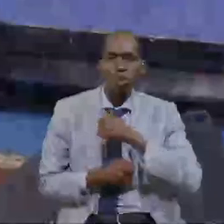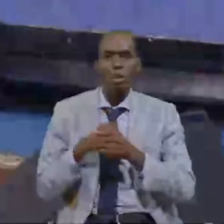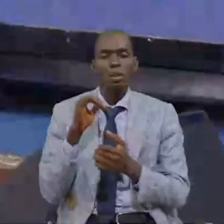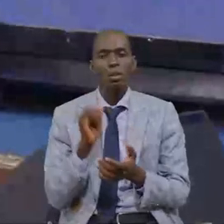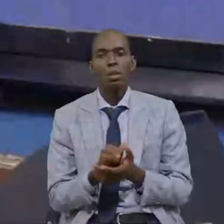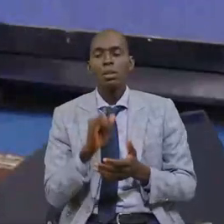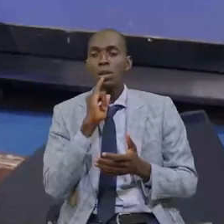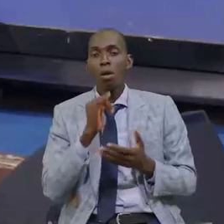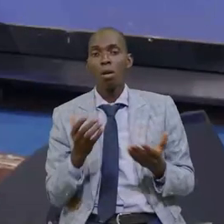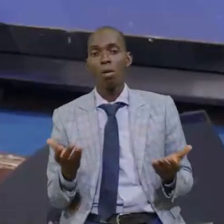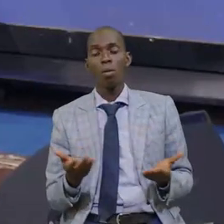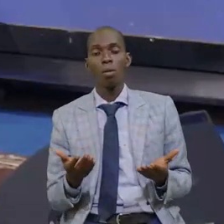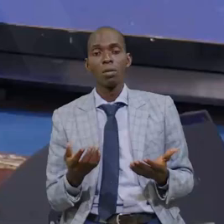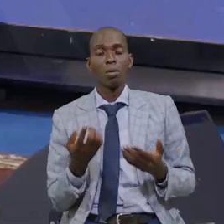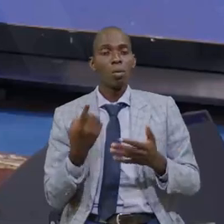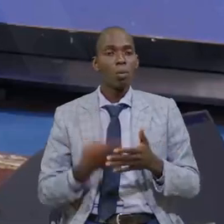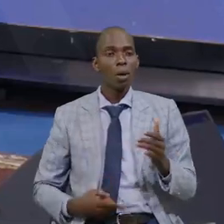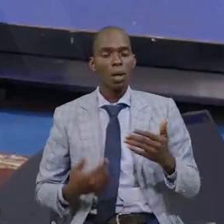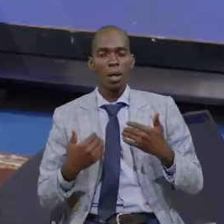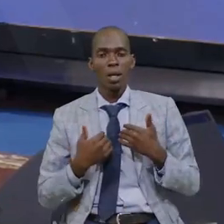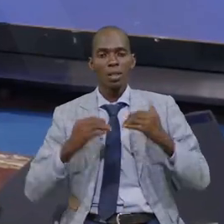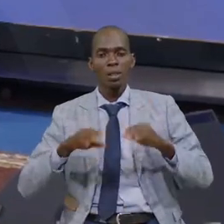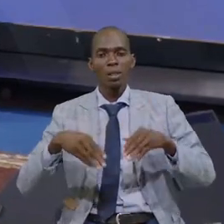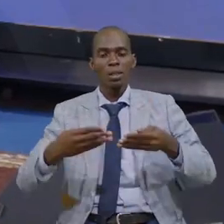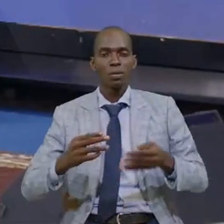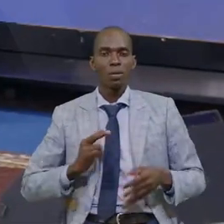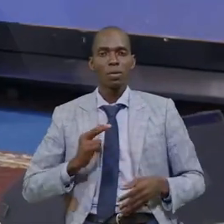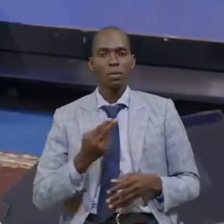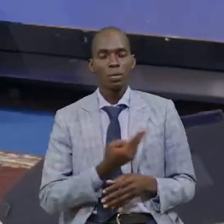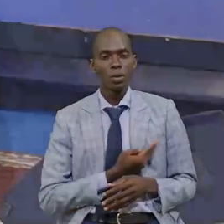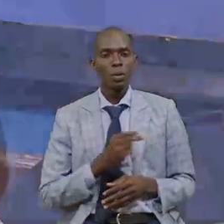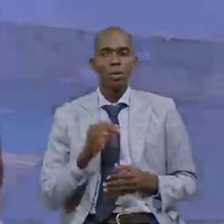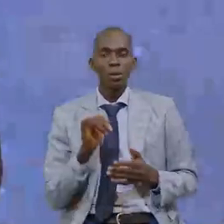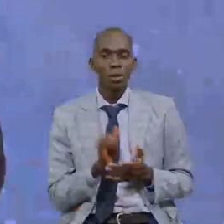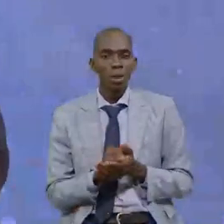souffrir, c'est ça qui nous donne maintenant